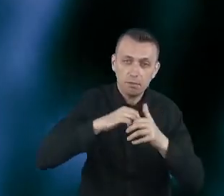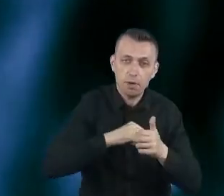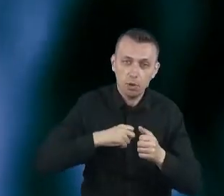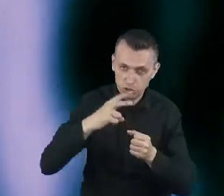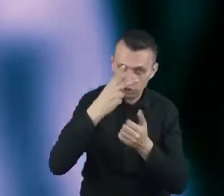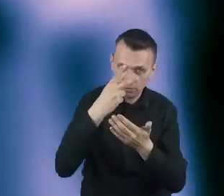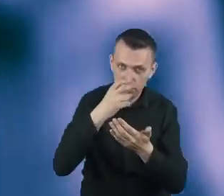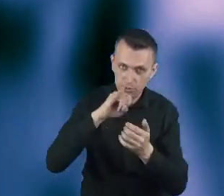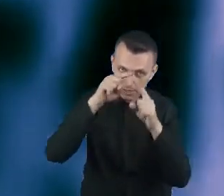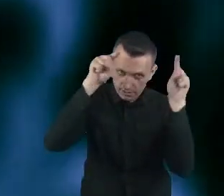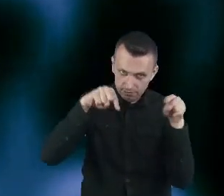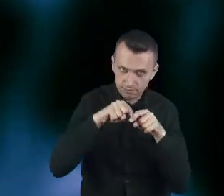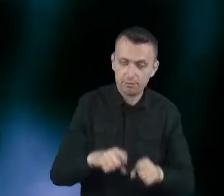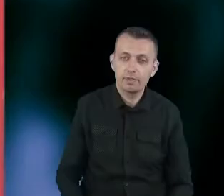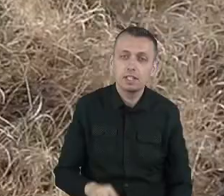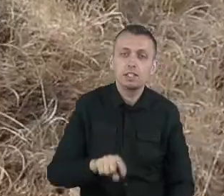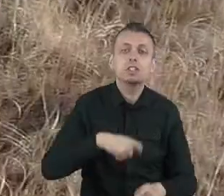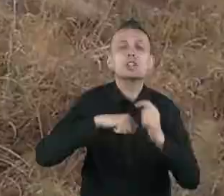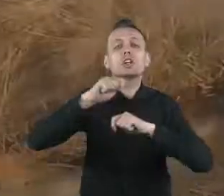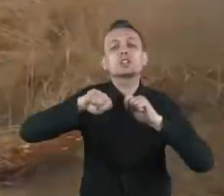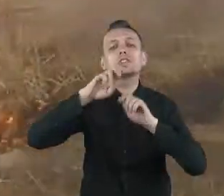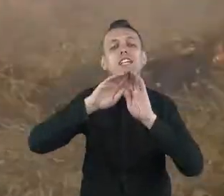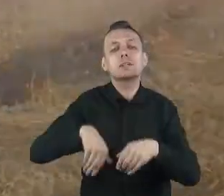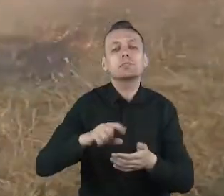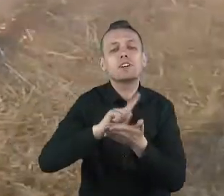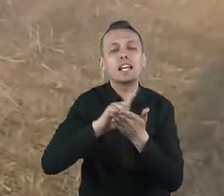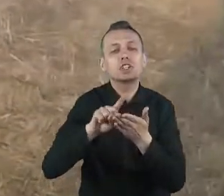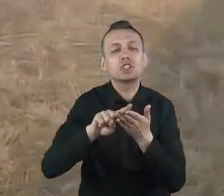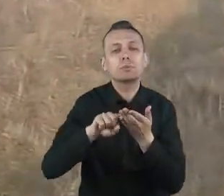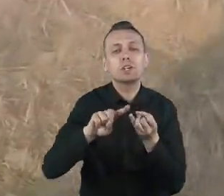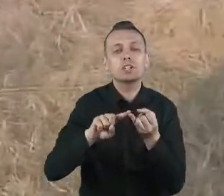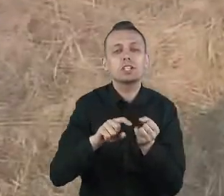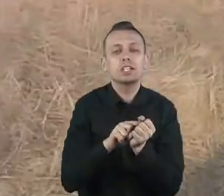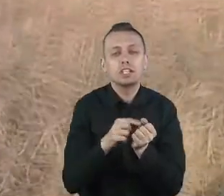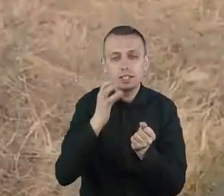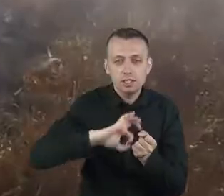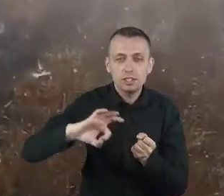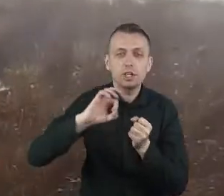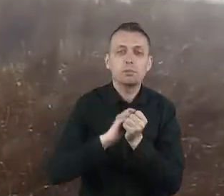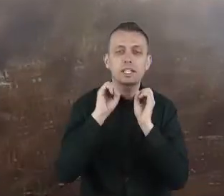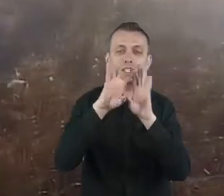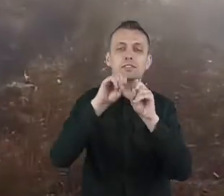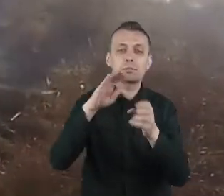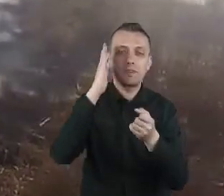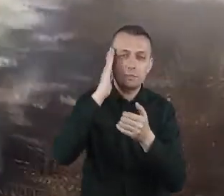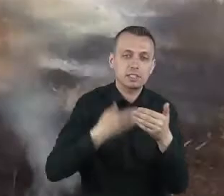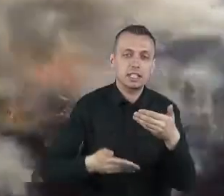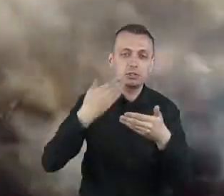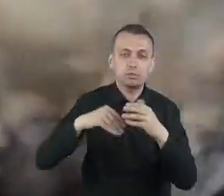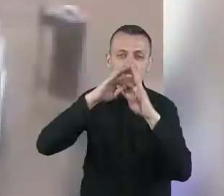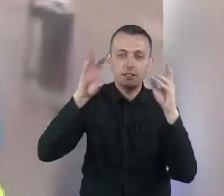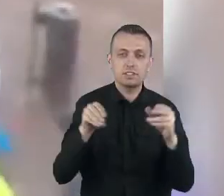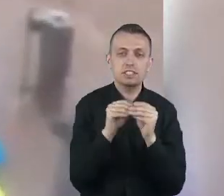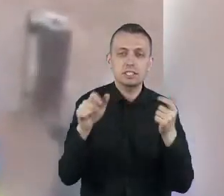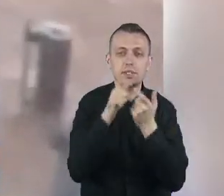dróg czy lokalne instytucje kulturalne. Takie rozwiązanie pozwala na szybkie i skuteczne informowanie mieszkańców miast, przede wszystkim o